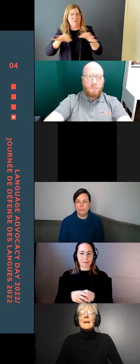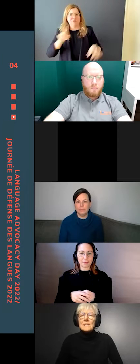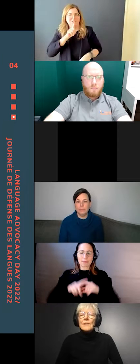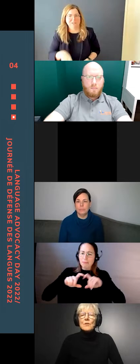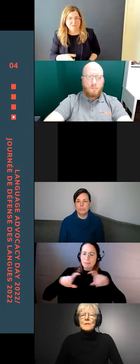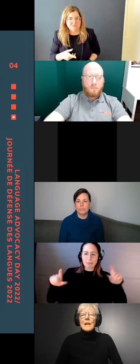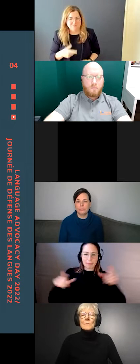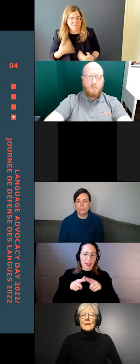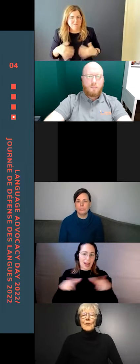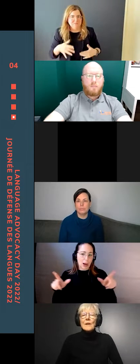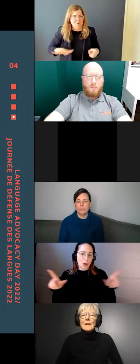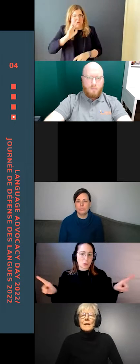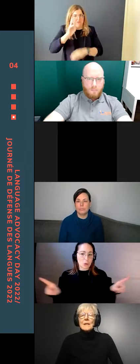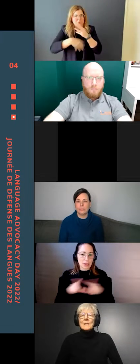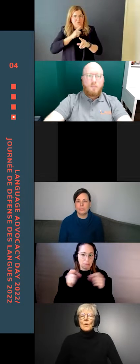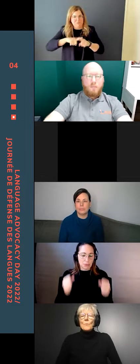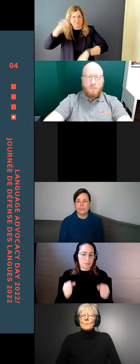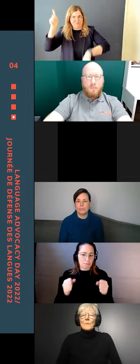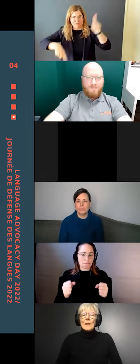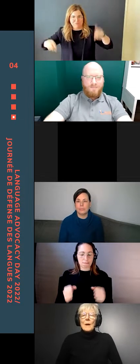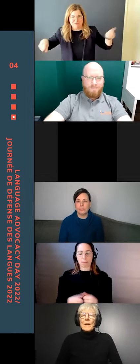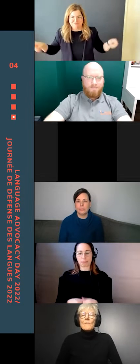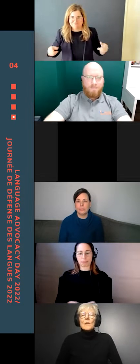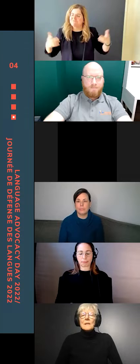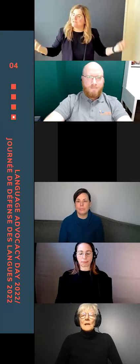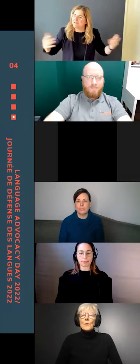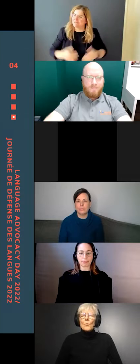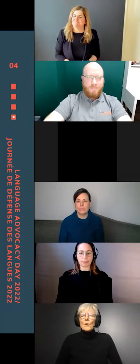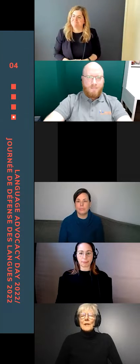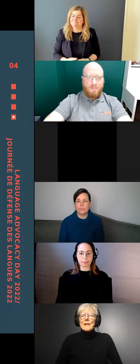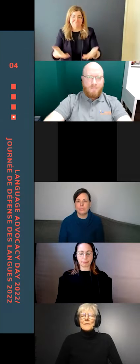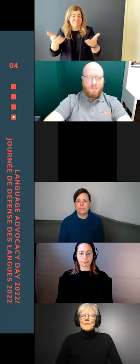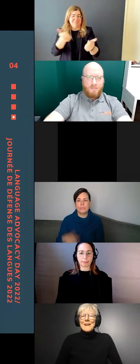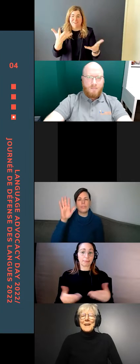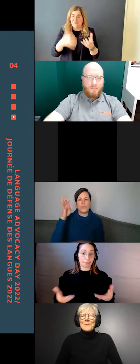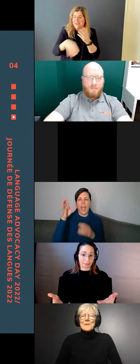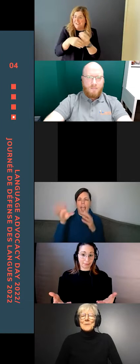et, et différentes langues qui viennent ensemble.